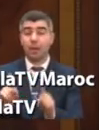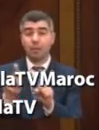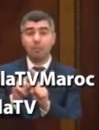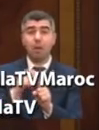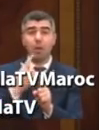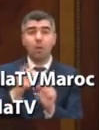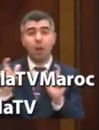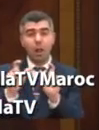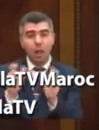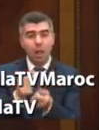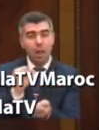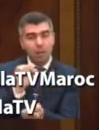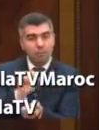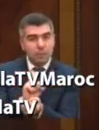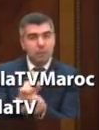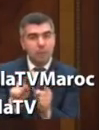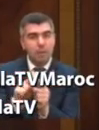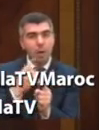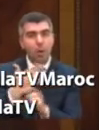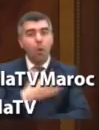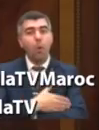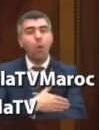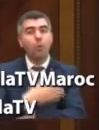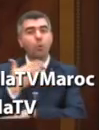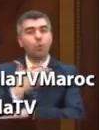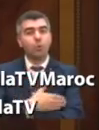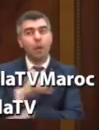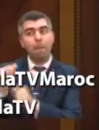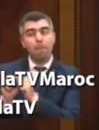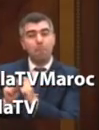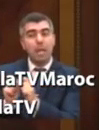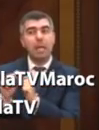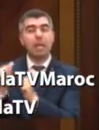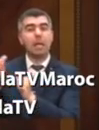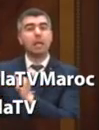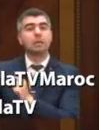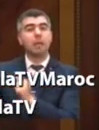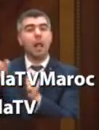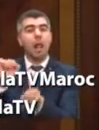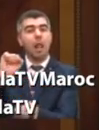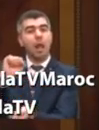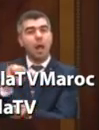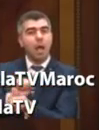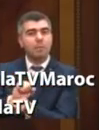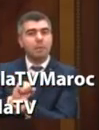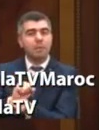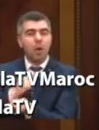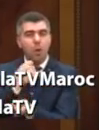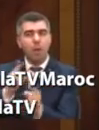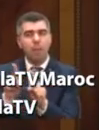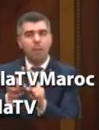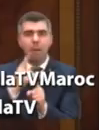خارج الحدود تشكل جرائم حرب ليس لها اي مسوغ الا في الاديان ولا في